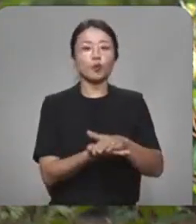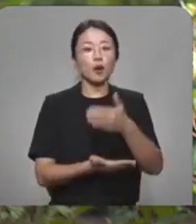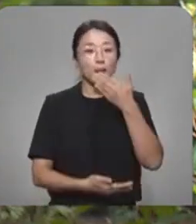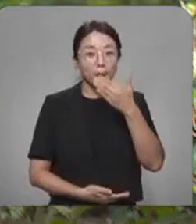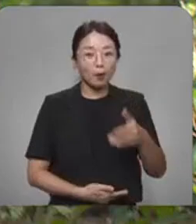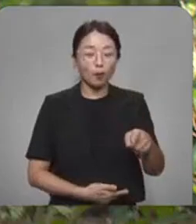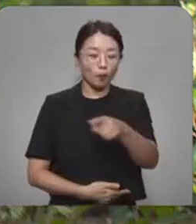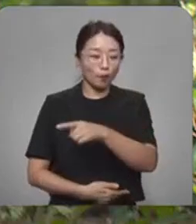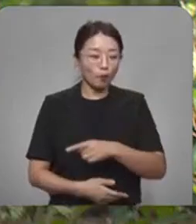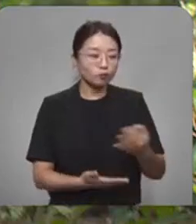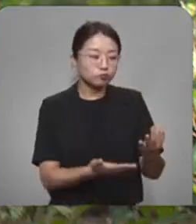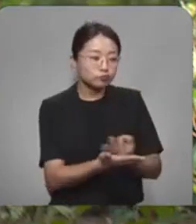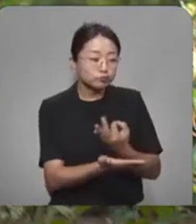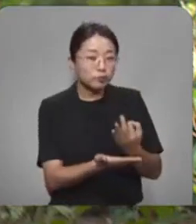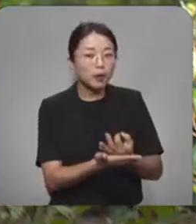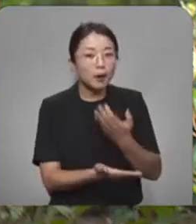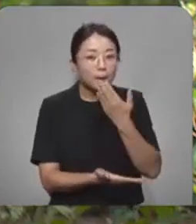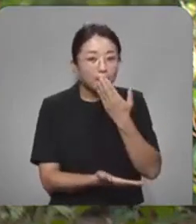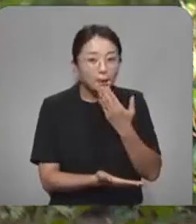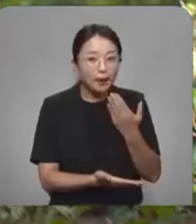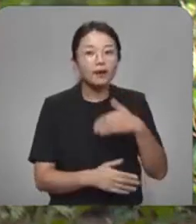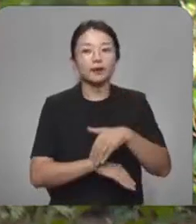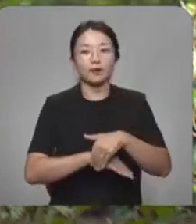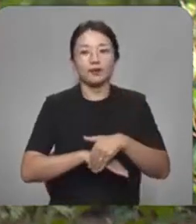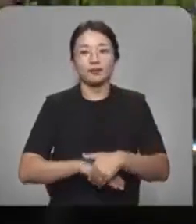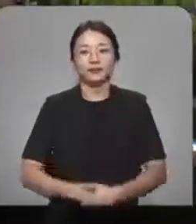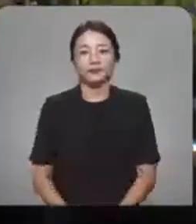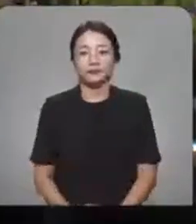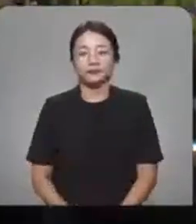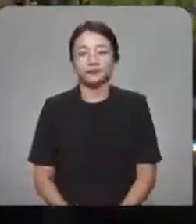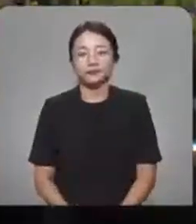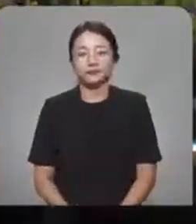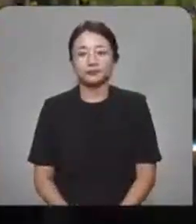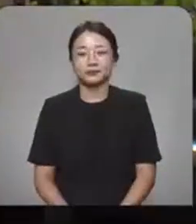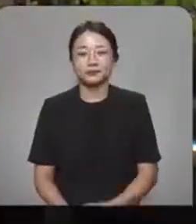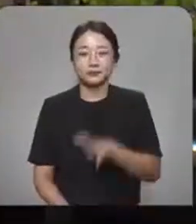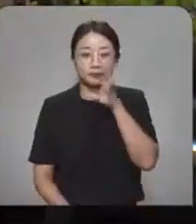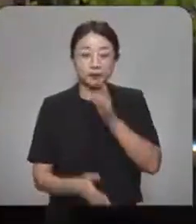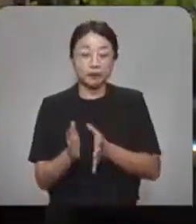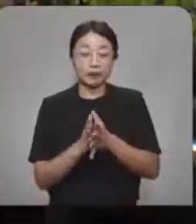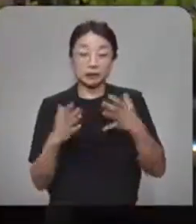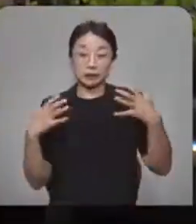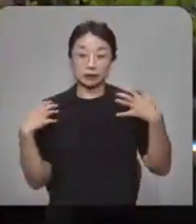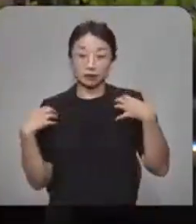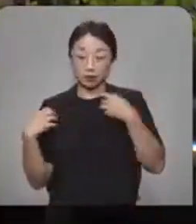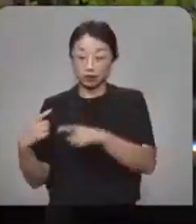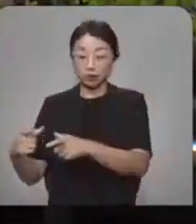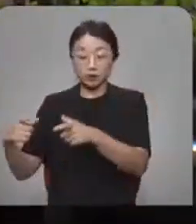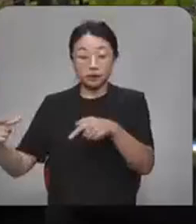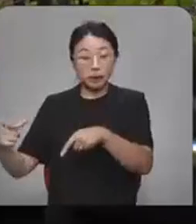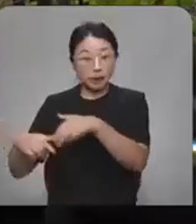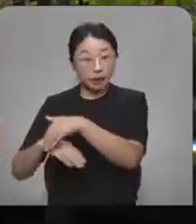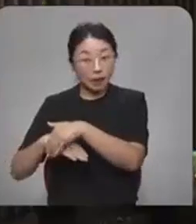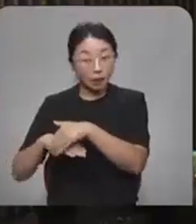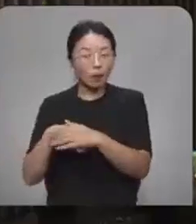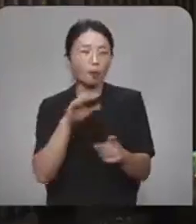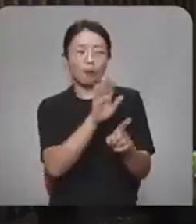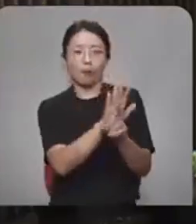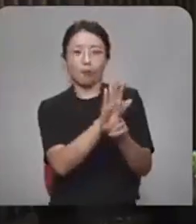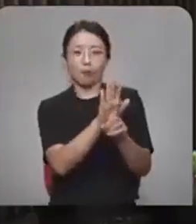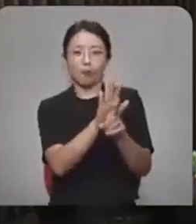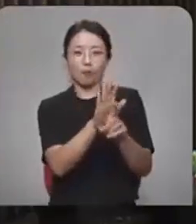주민 지역 경제 활성화에 기여할 계획입니다. 강릉시는 현재 이런 수목원 확장 계획을 공고한